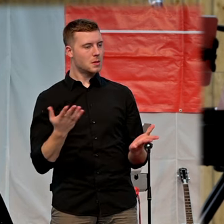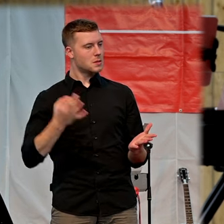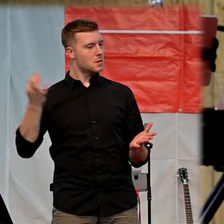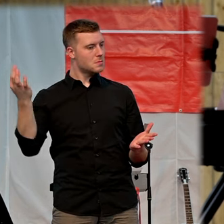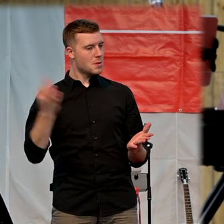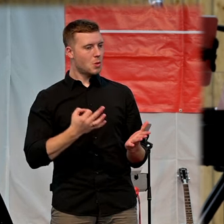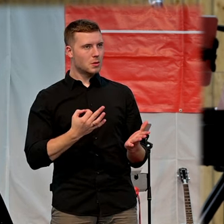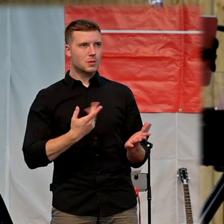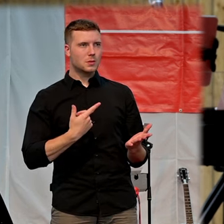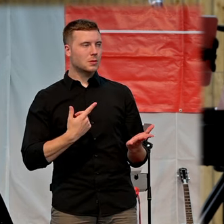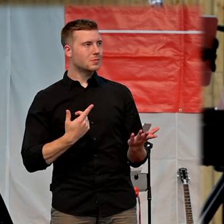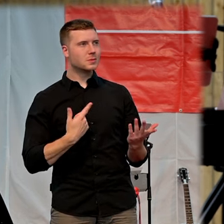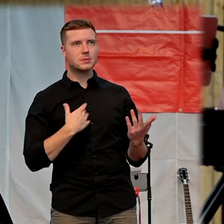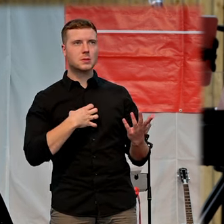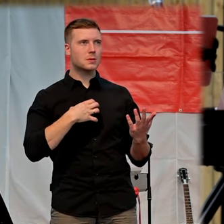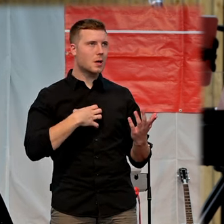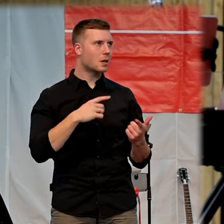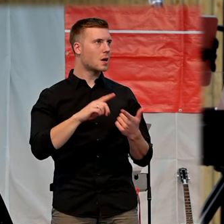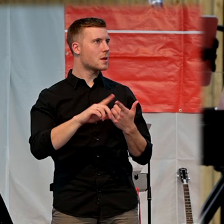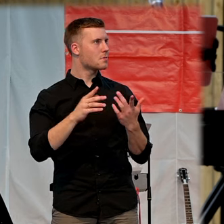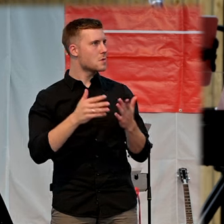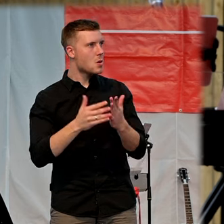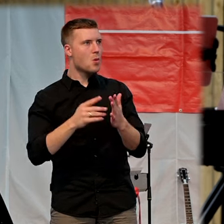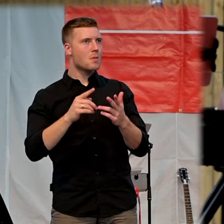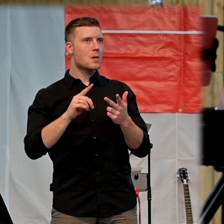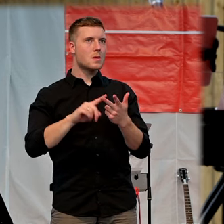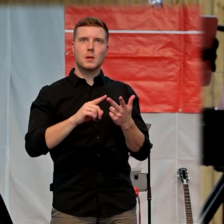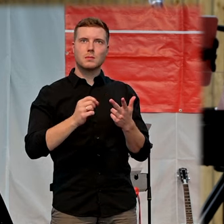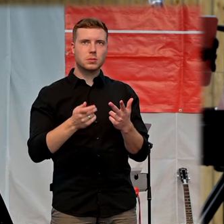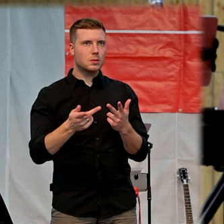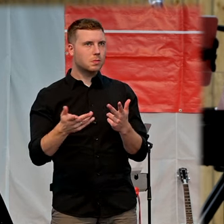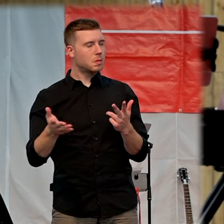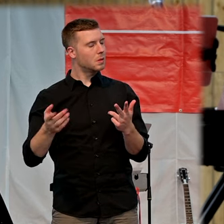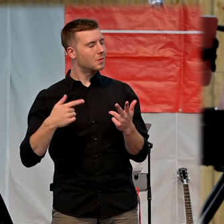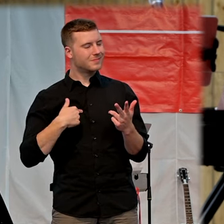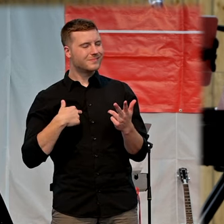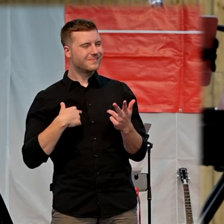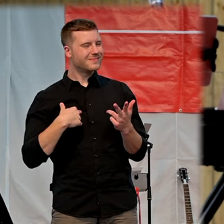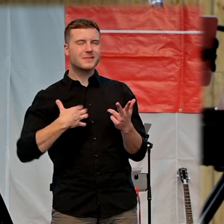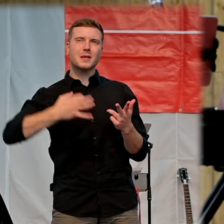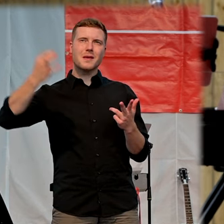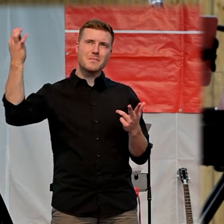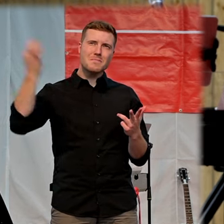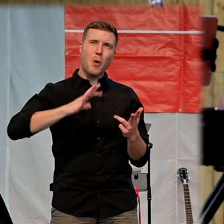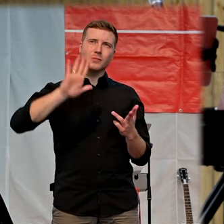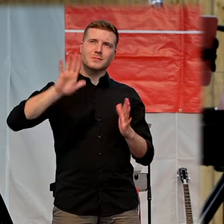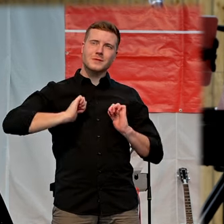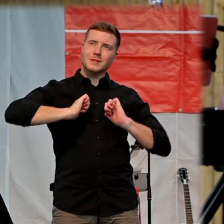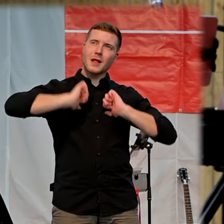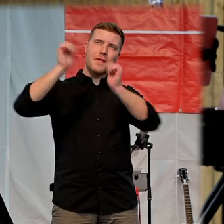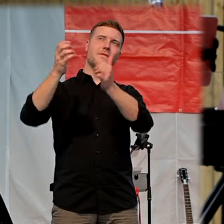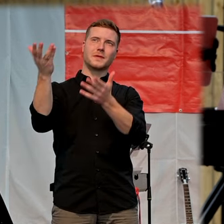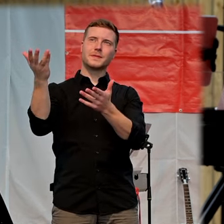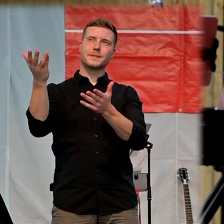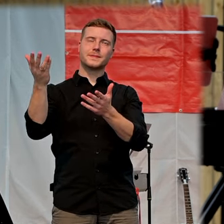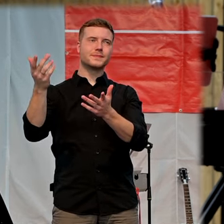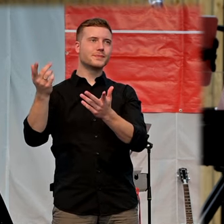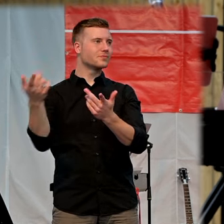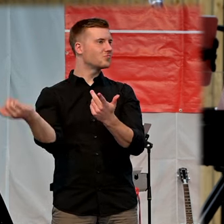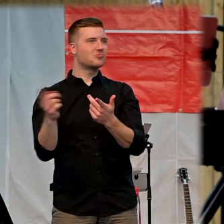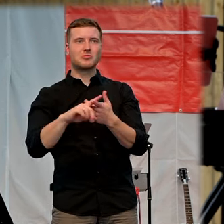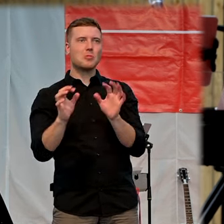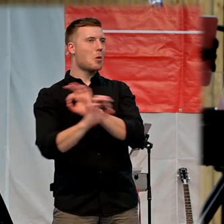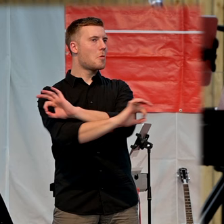meine Lähmungen und so weiter. Das kann ich nachbuchstabieren, körperlich. Ich kann es nachbuchstabieren als Prediger, als